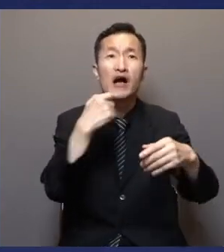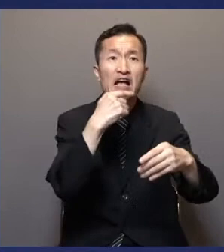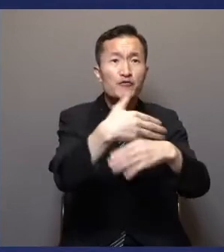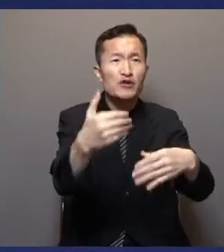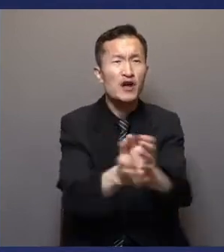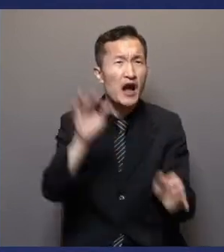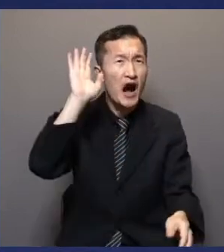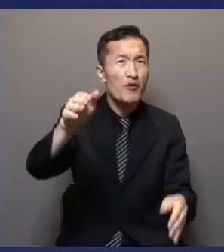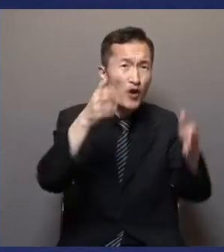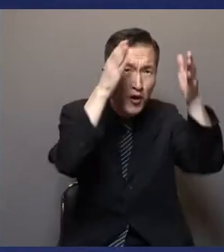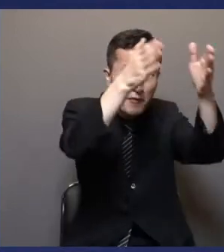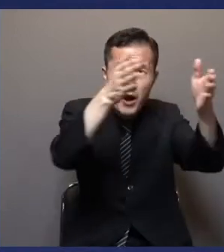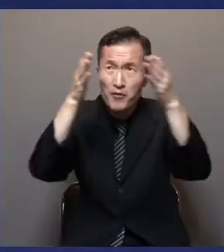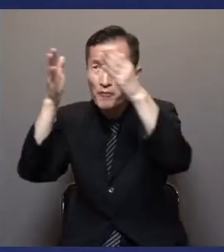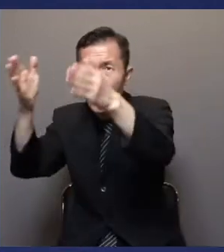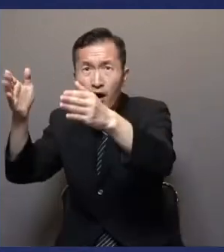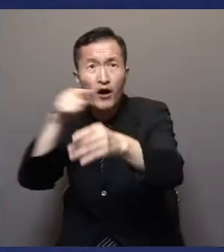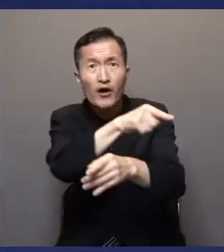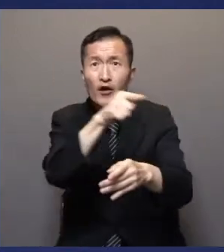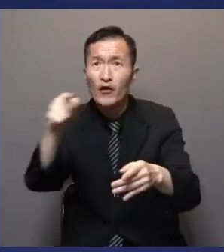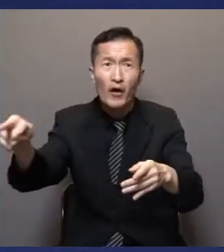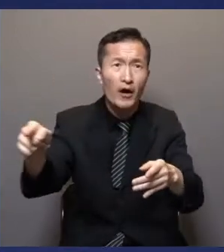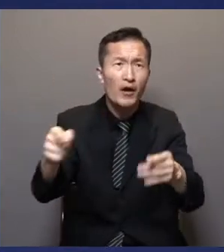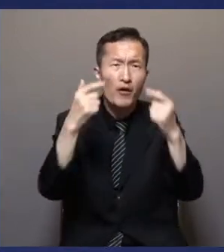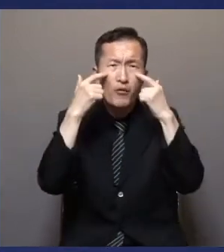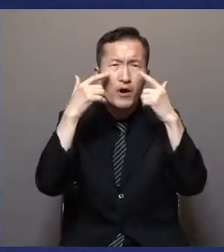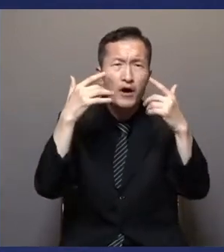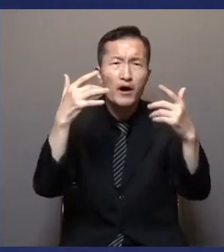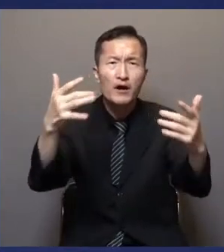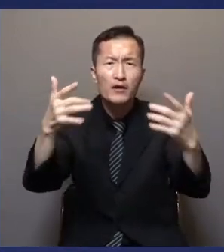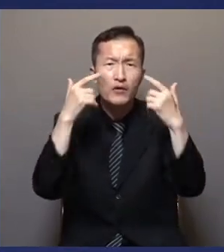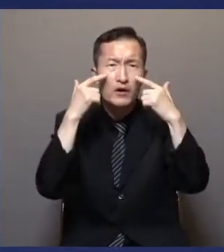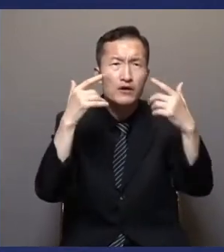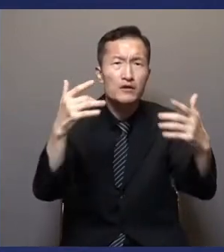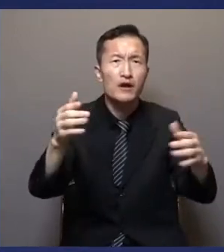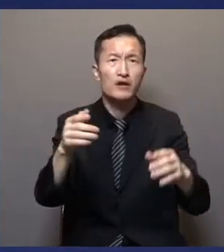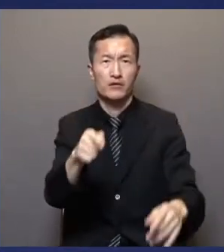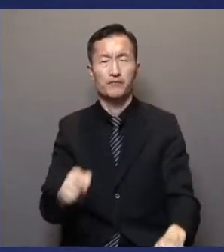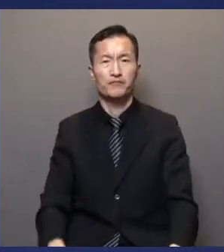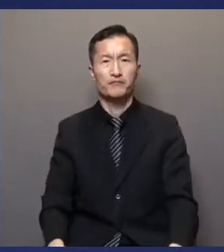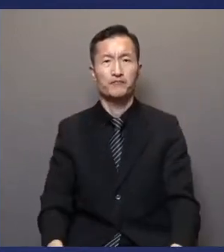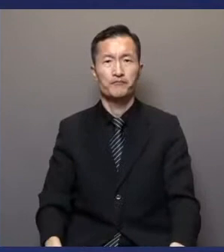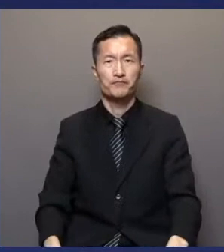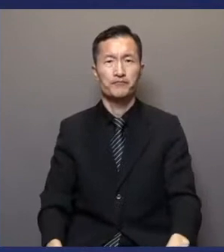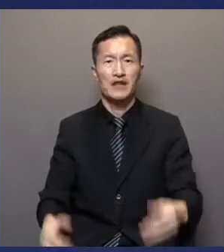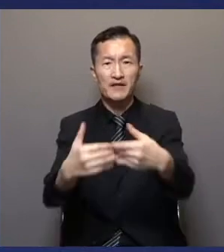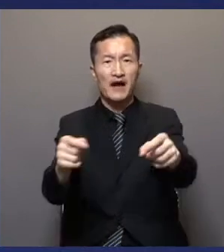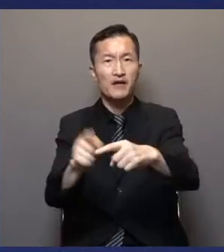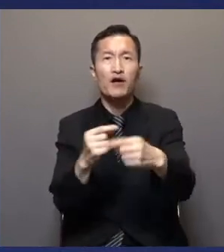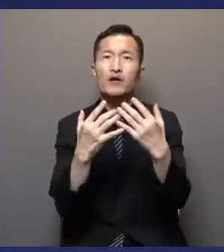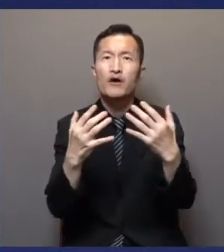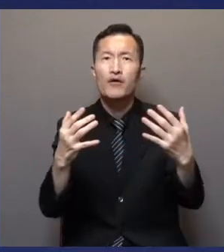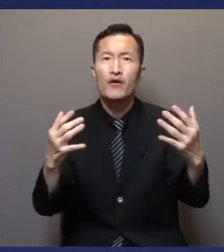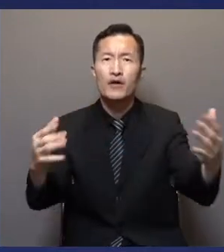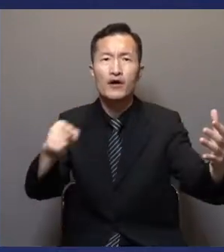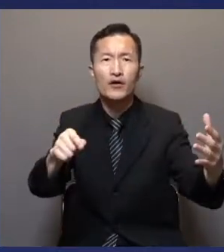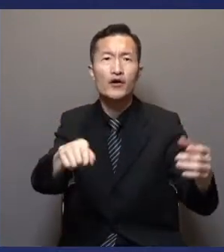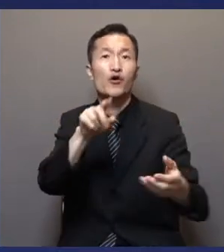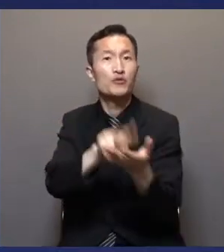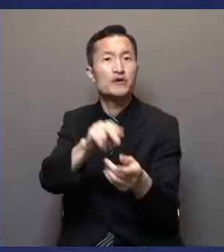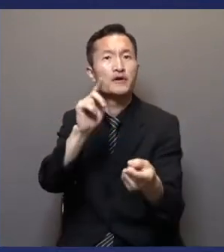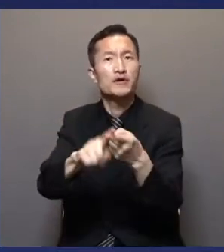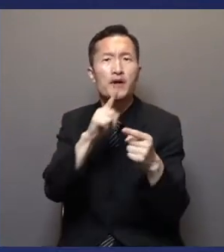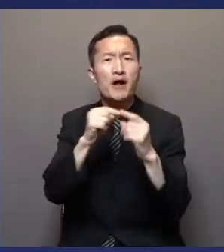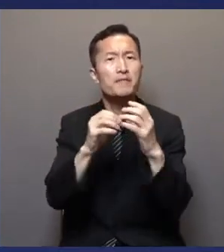갈 건지를 보여주는 분명한 투쟁이 될 것입니다. 전당대회 가득하게 그런 논쟁이 넘쳐나야 한다고 저는